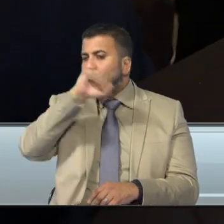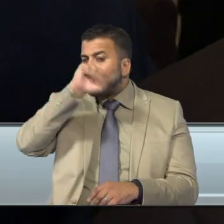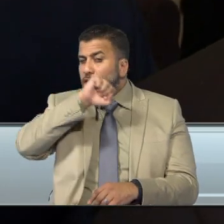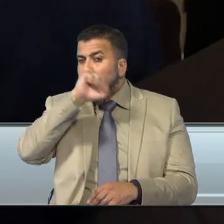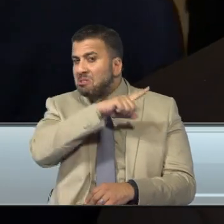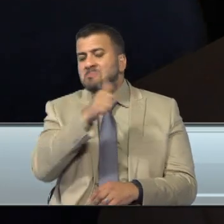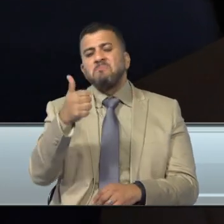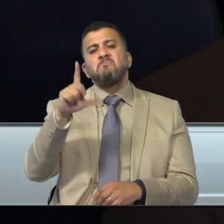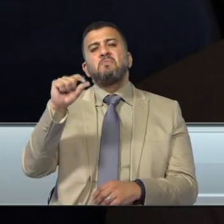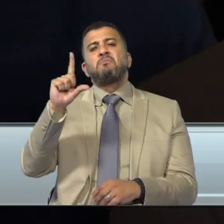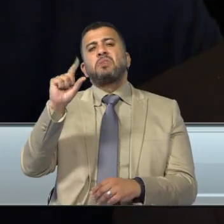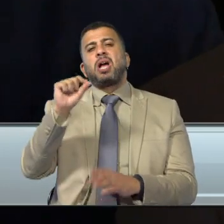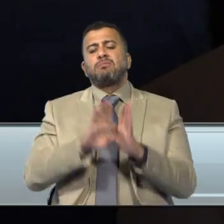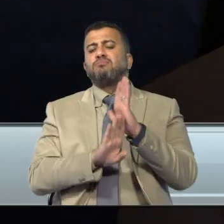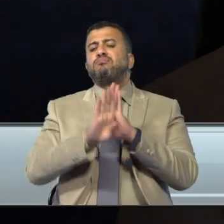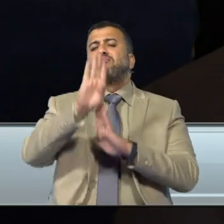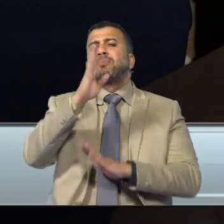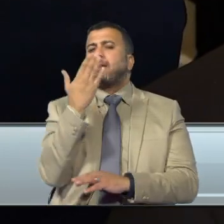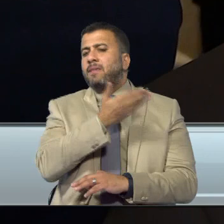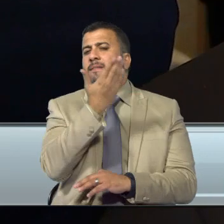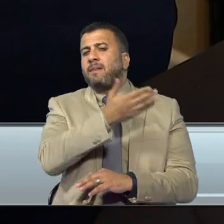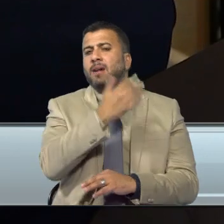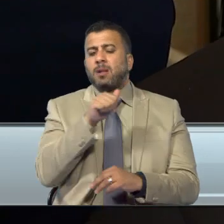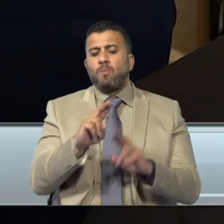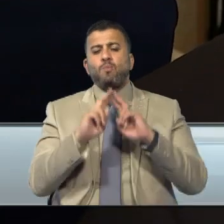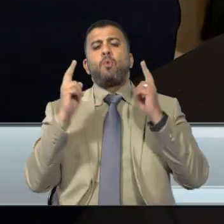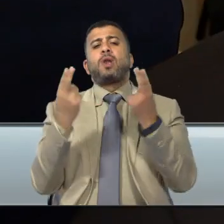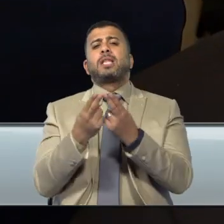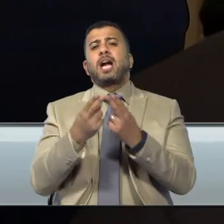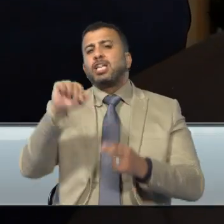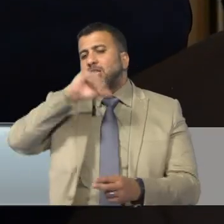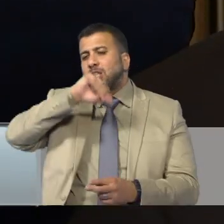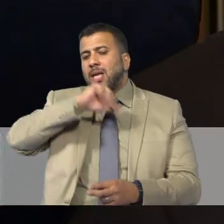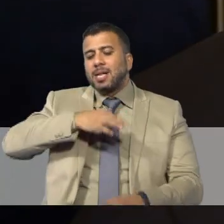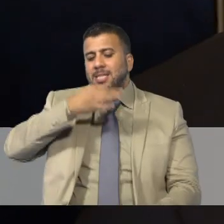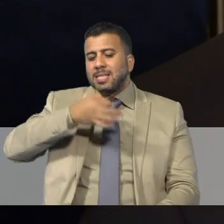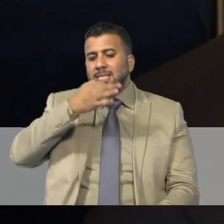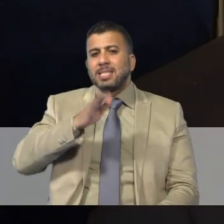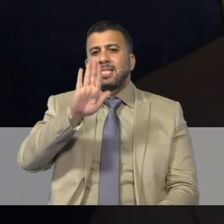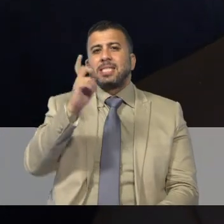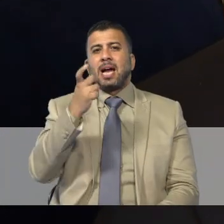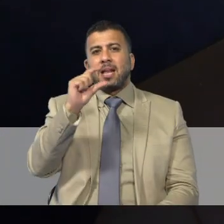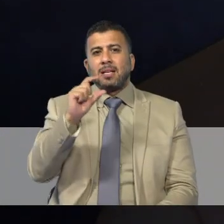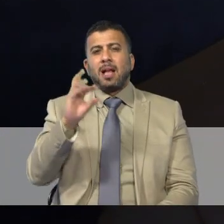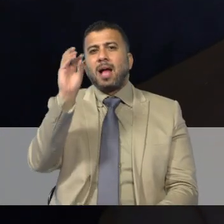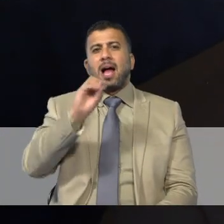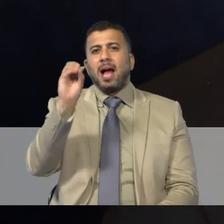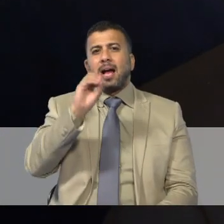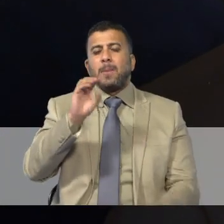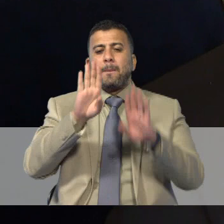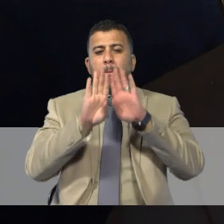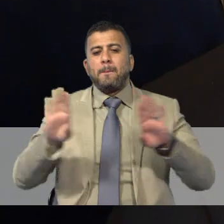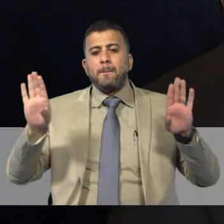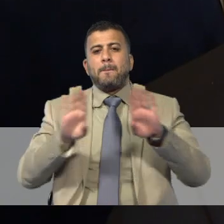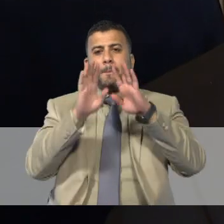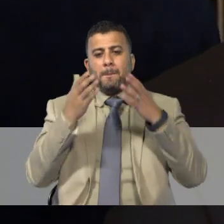من الفعاليات. اليوم نحن في ملتقى الشارقة للسرد، قبل أيام كنا نستقبل وفد الهيئة العربية للمسرح نوقع